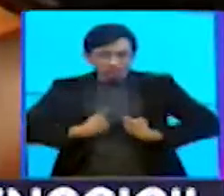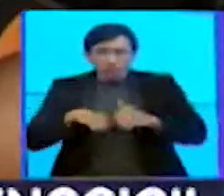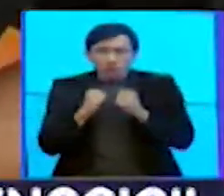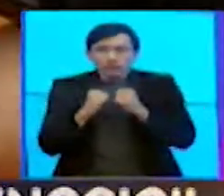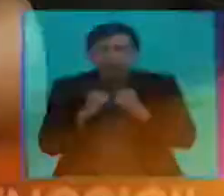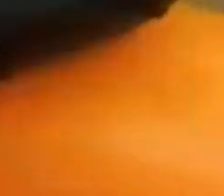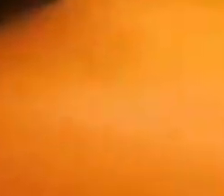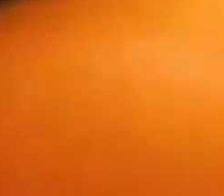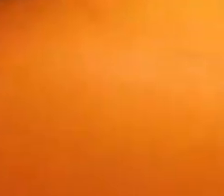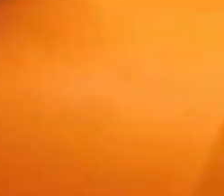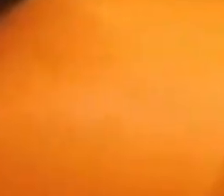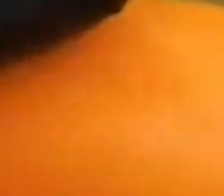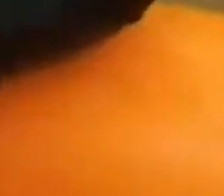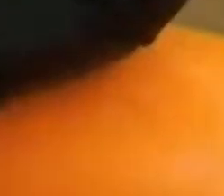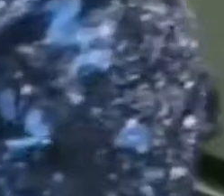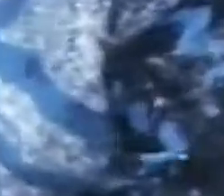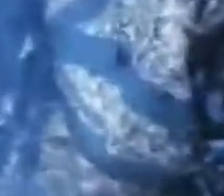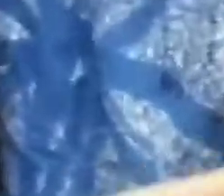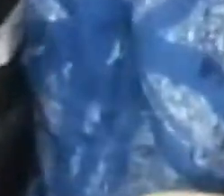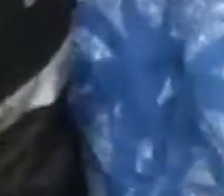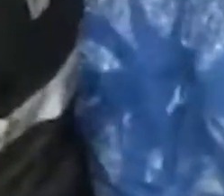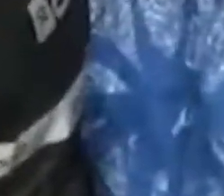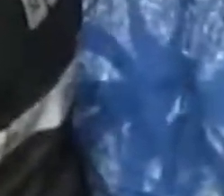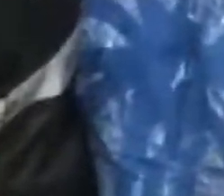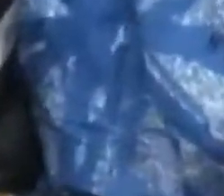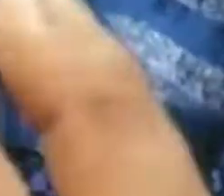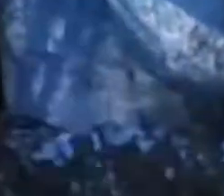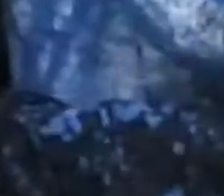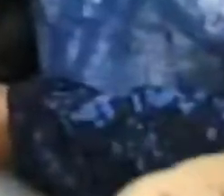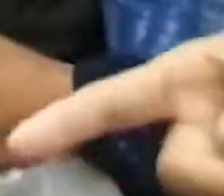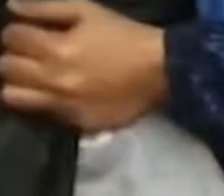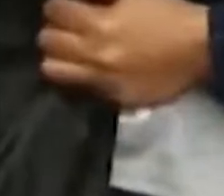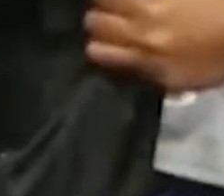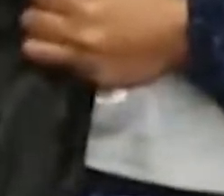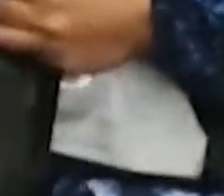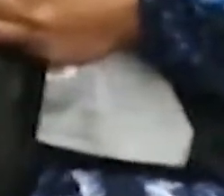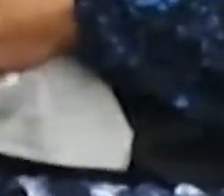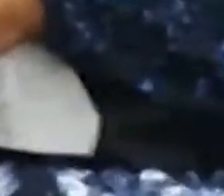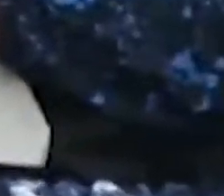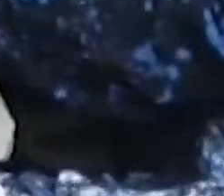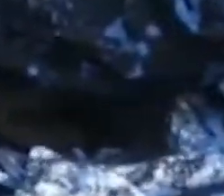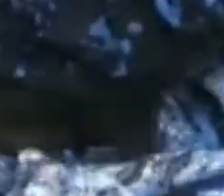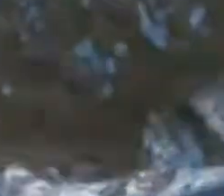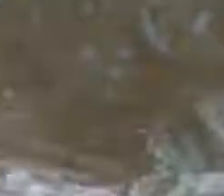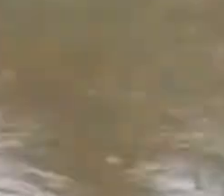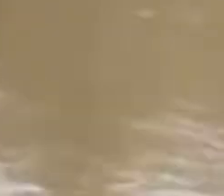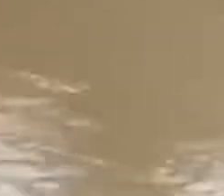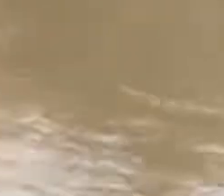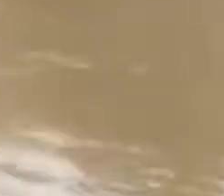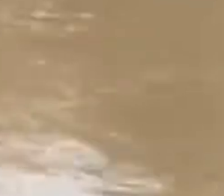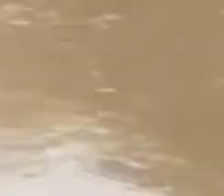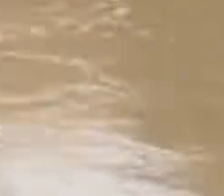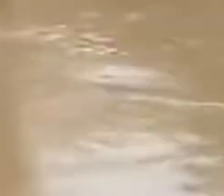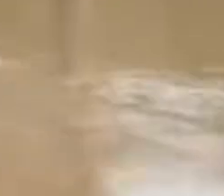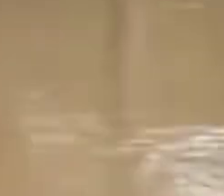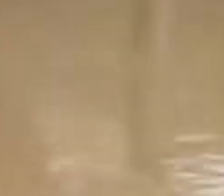termasuk sang ayah dievakuasi dengan perahu karet dari rumah mereka yang terendam banjir sejak Sabtu malam. Puluhan rumah warga di perumahan Beting